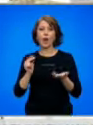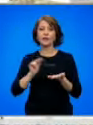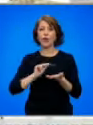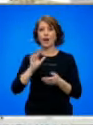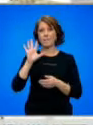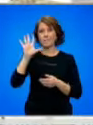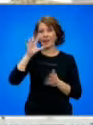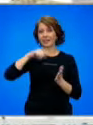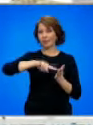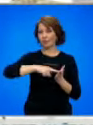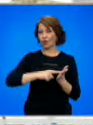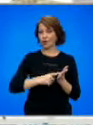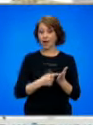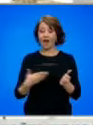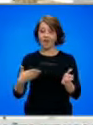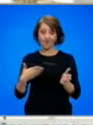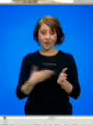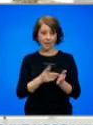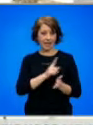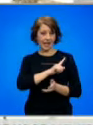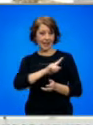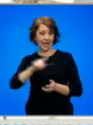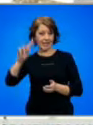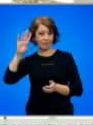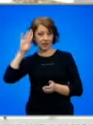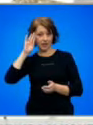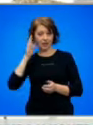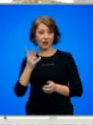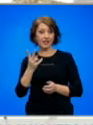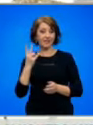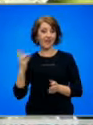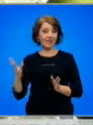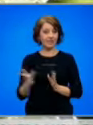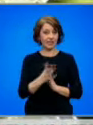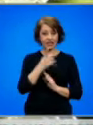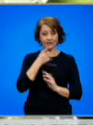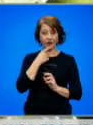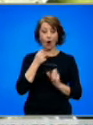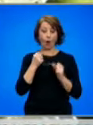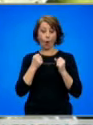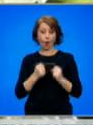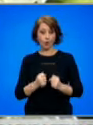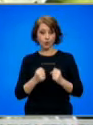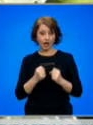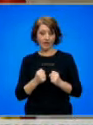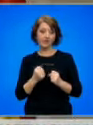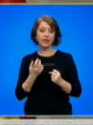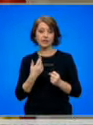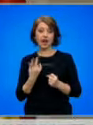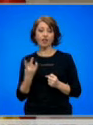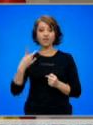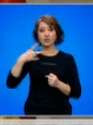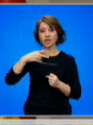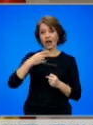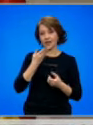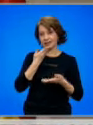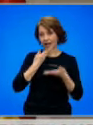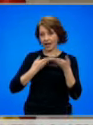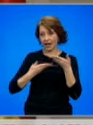точки. Въпреки неизпълнението на договора от 2017, очакванията и на Скопие са за нова динамика в двустранните разговори.